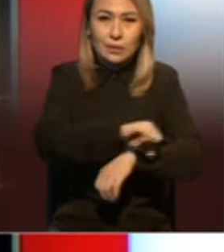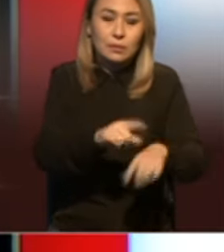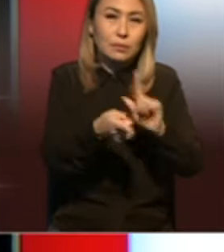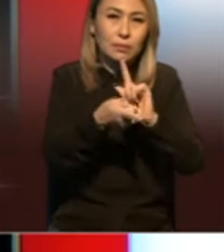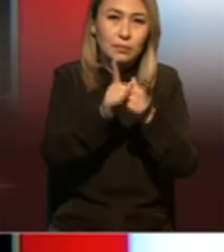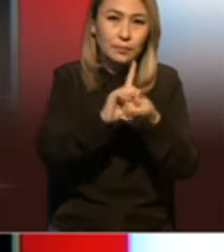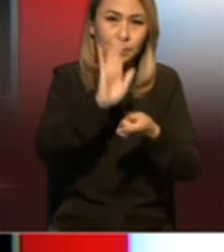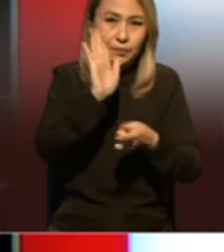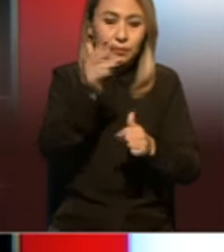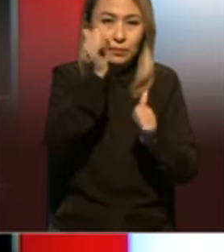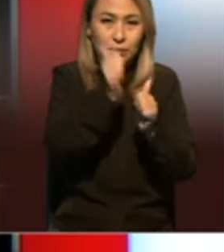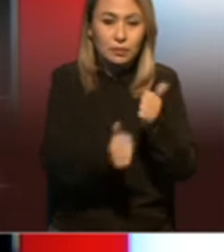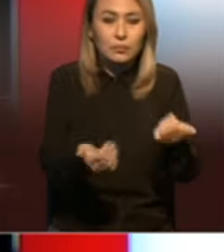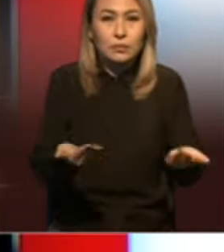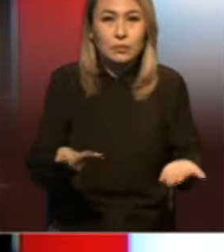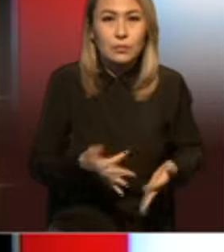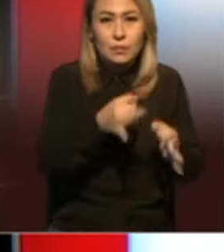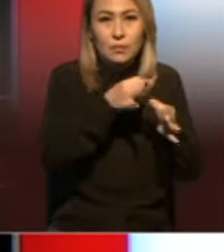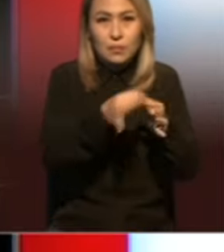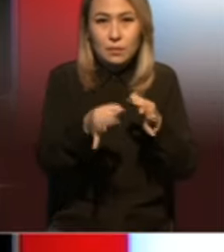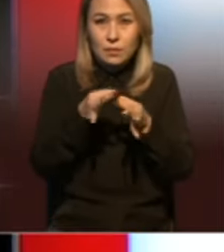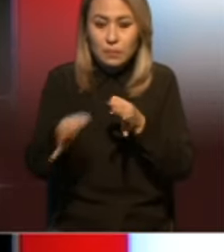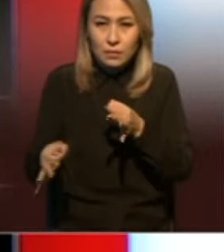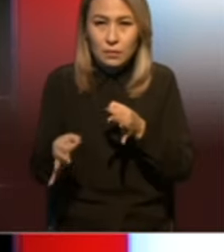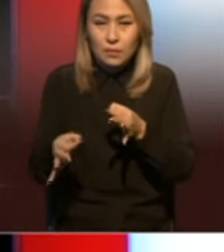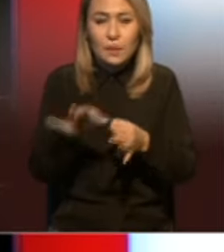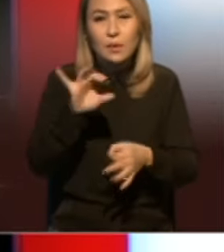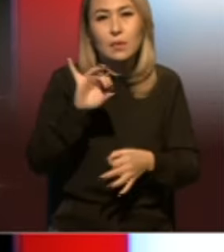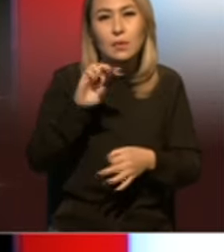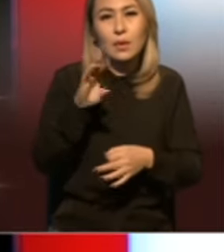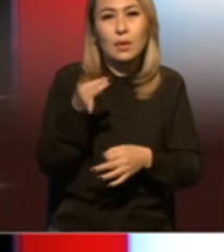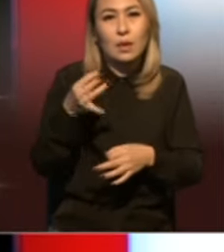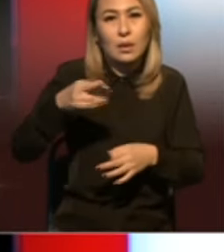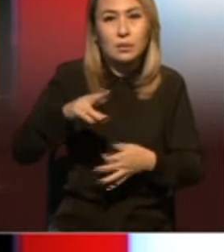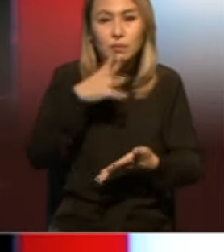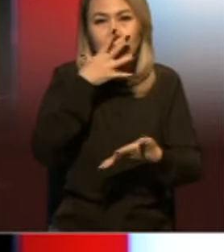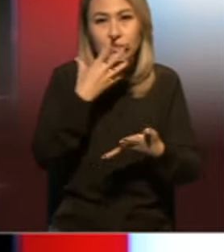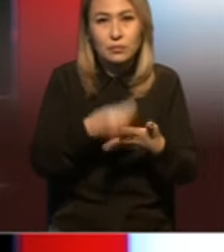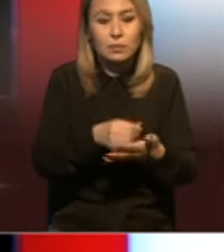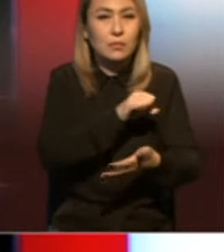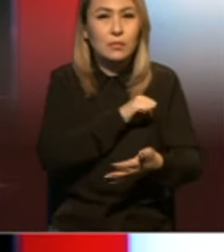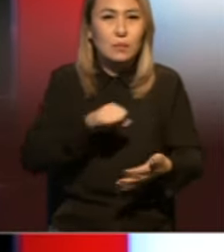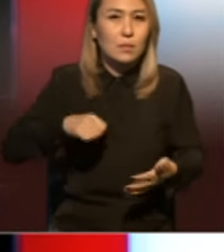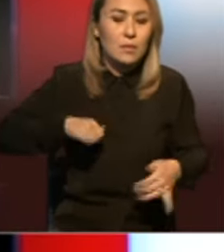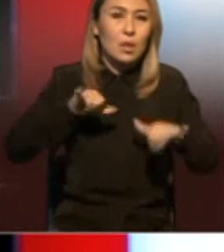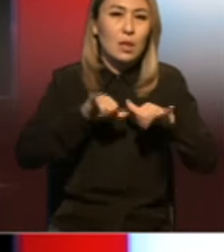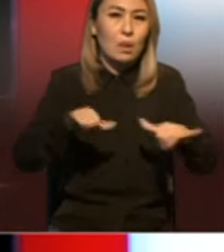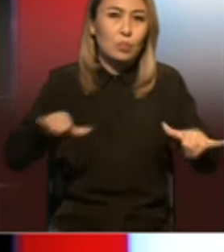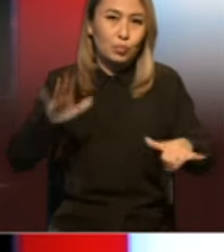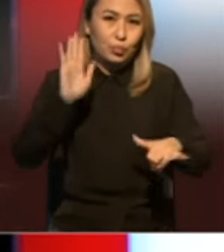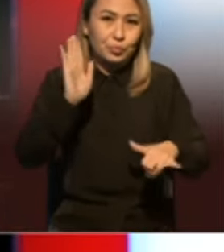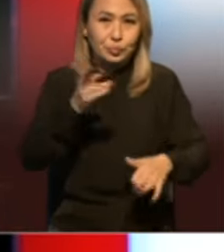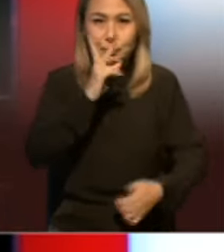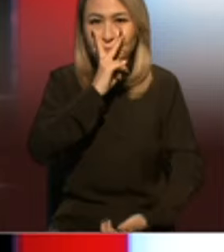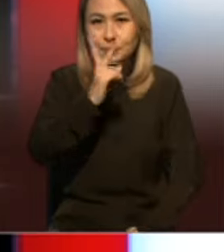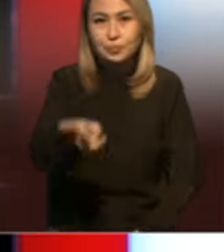Әр өңірде болып жатқан интеграциялық өңірлер өз бетімен дами бастайтын біз көреміз